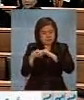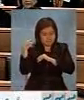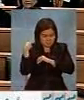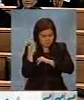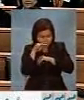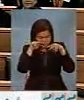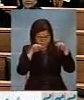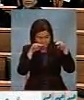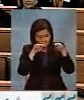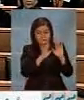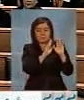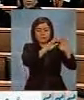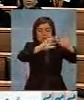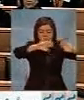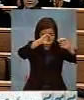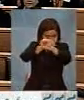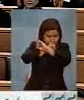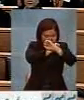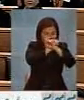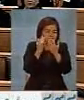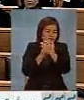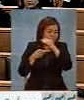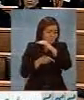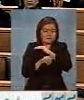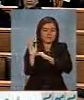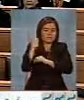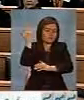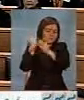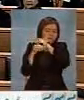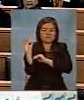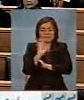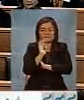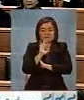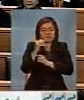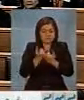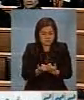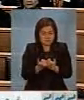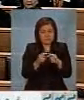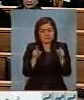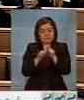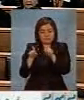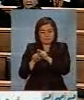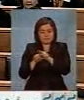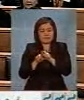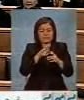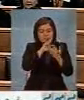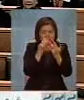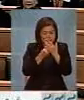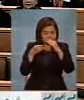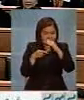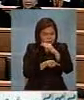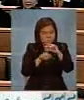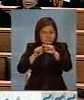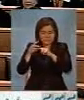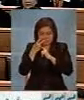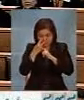ฝากรัฐบาลอย่าให้มีเหตุการณ์ทุจริตเหมือนในอดีตเพราะว่าช้างตายทั้งตัวเอาใบบัวมาปิดไ